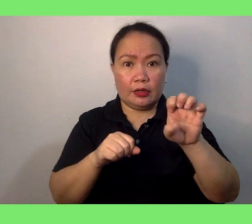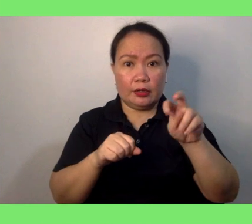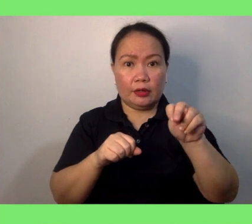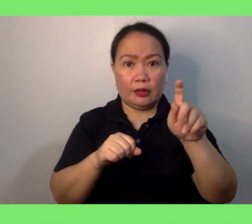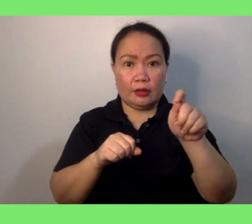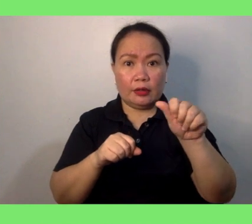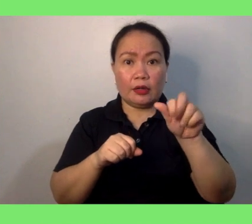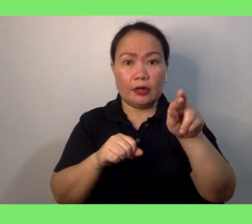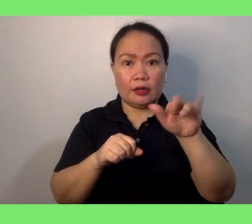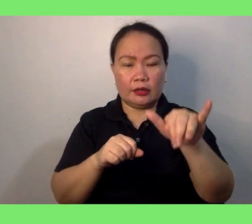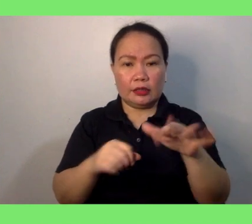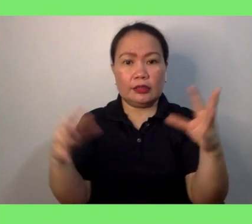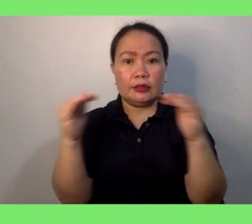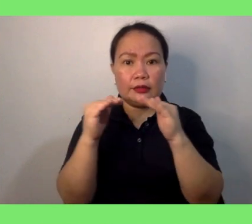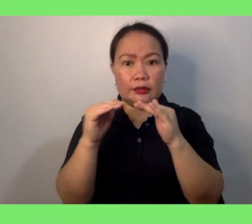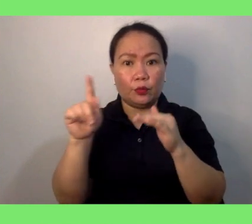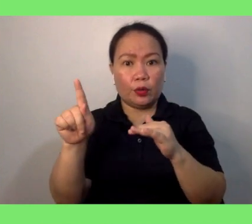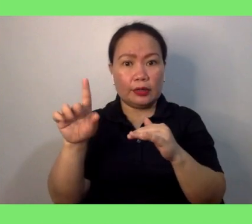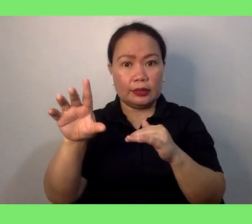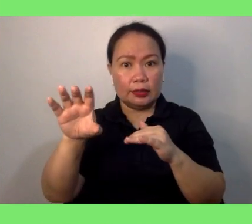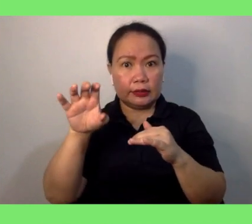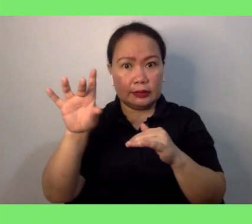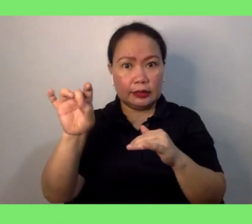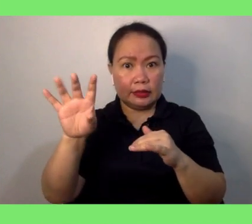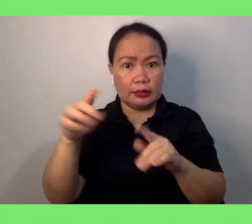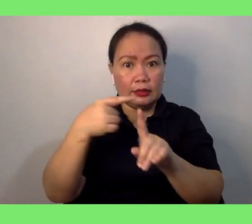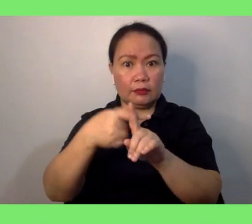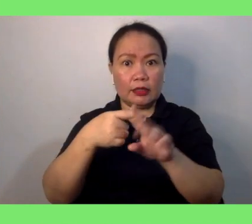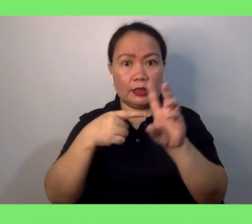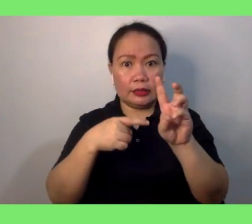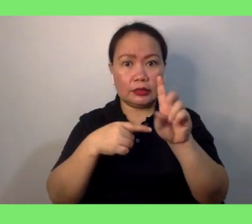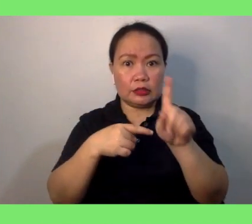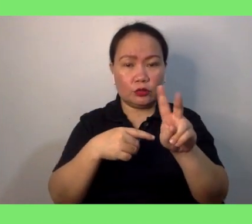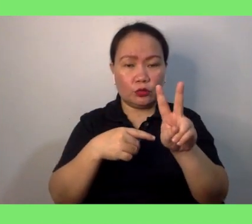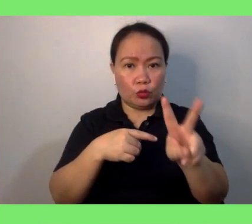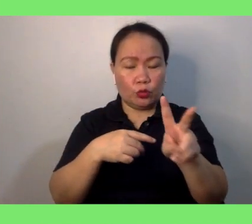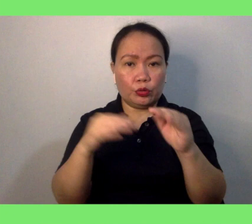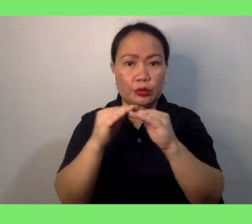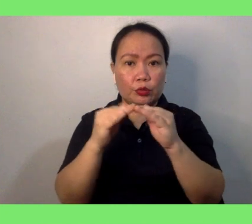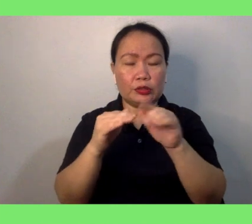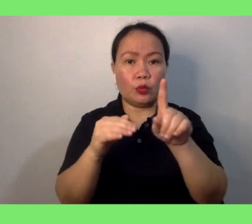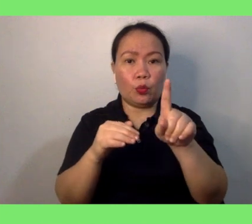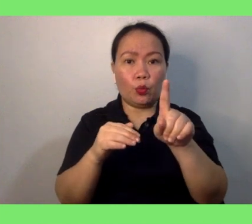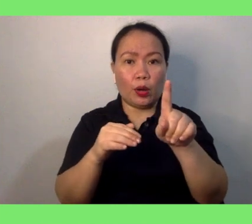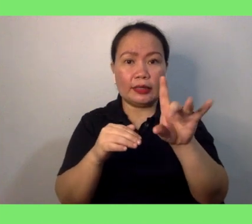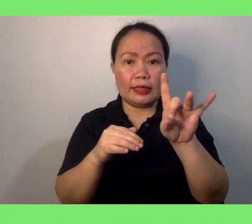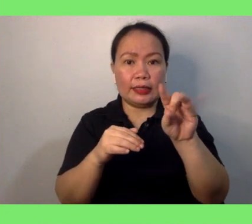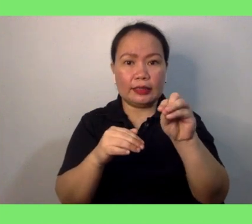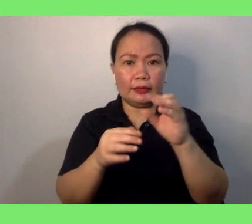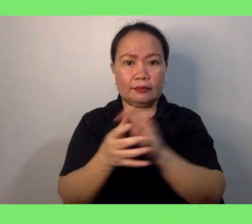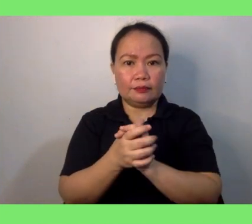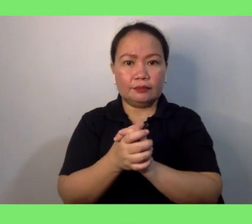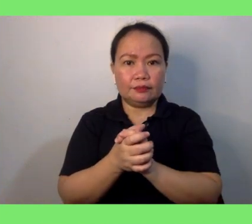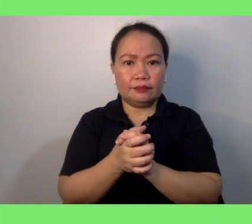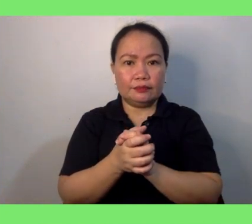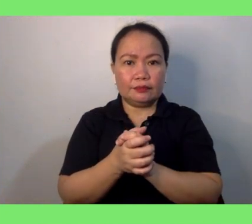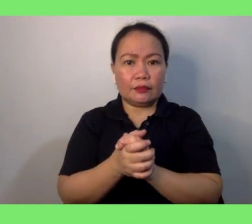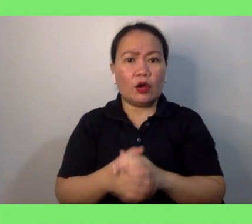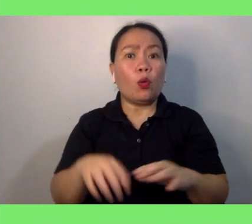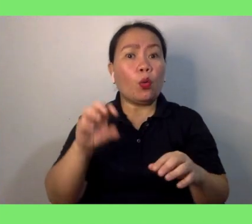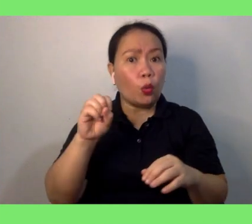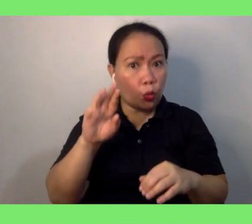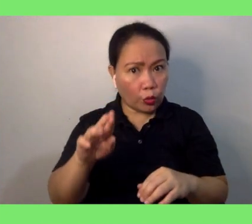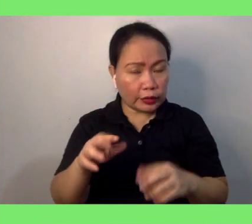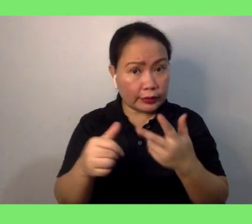plus 62 is equal to 180. Okay? And then, pwede rin ito, yung triangle sum theorem. Okay? Na